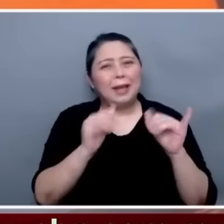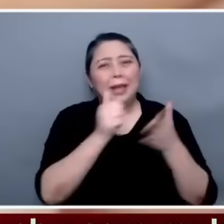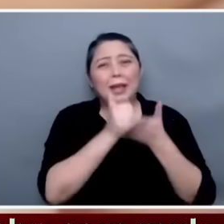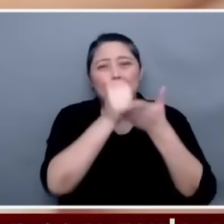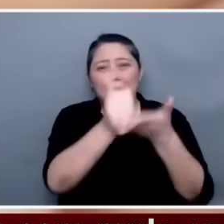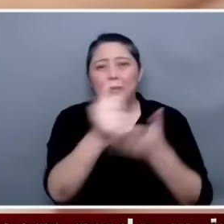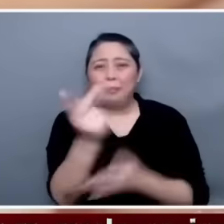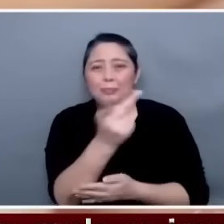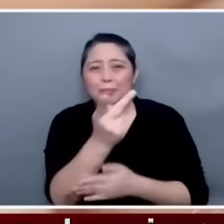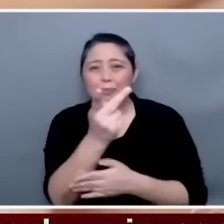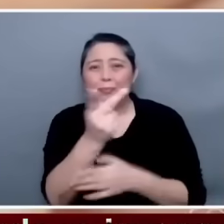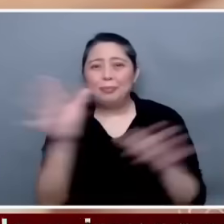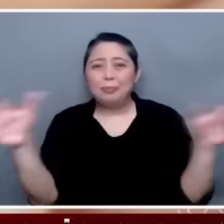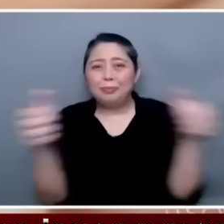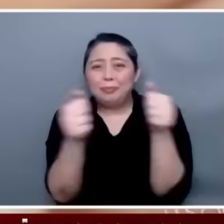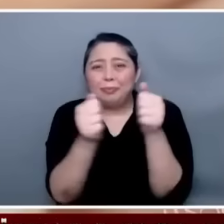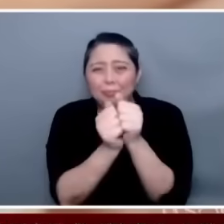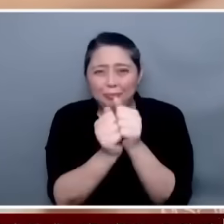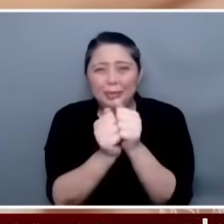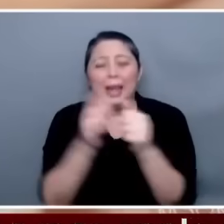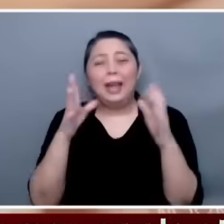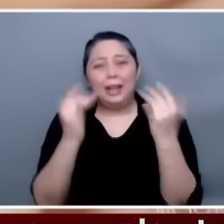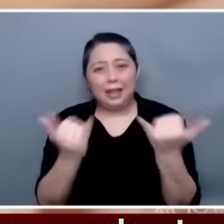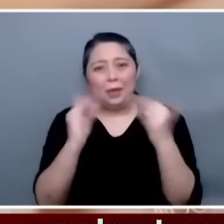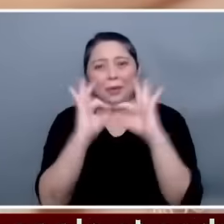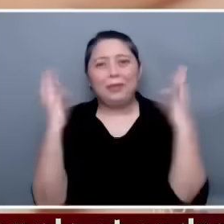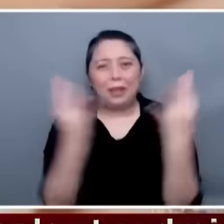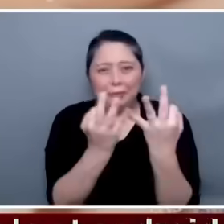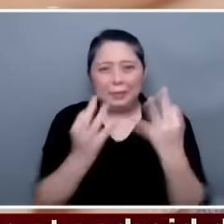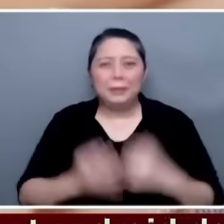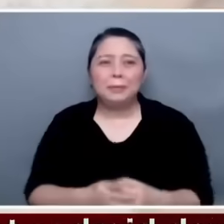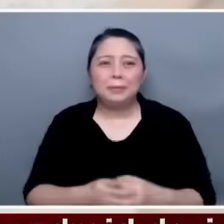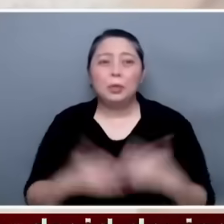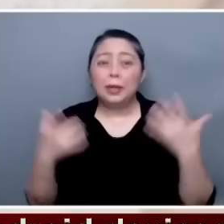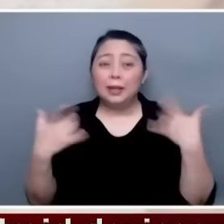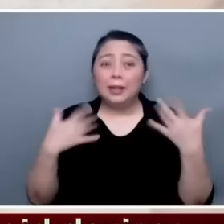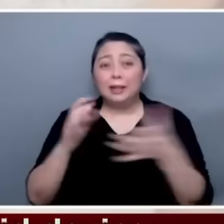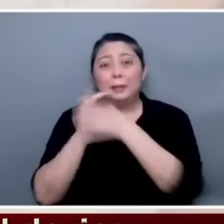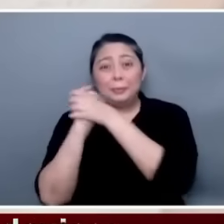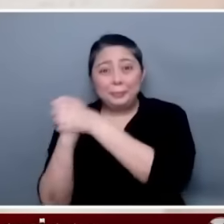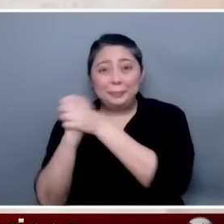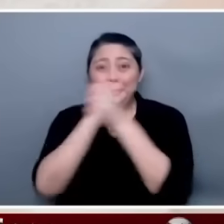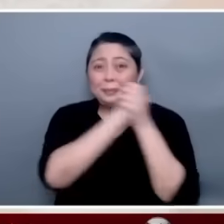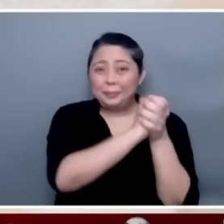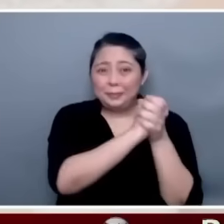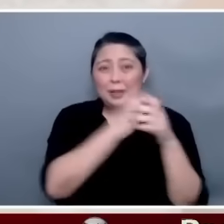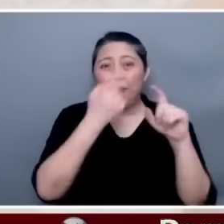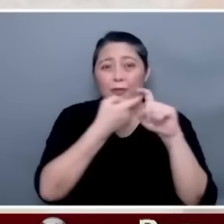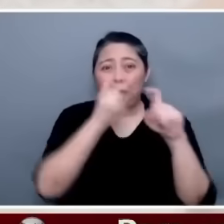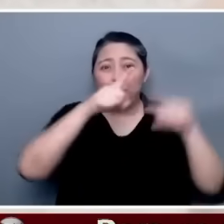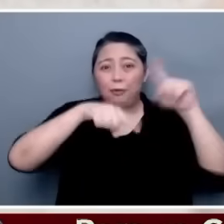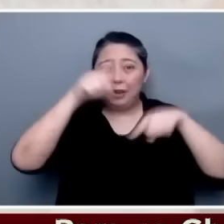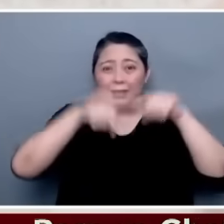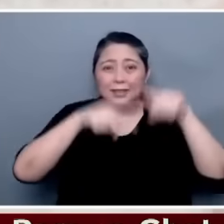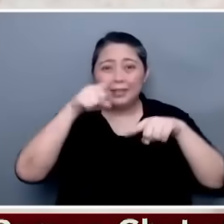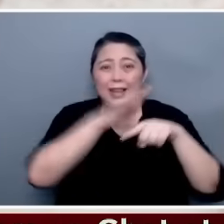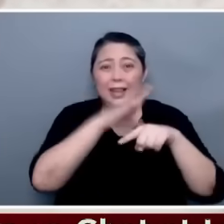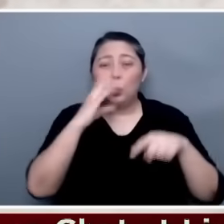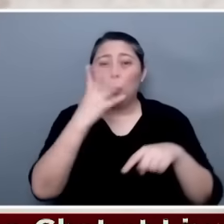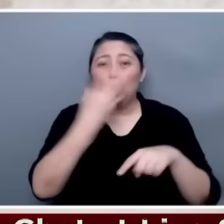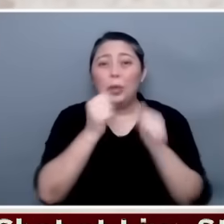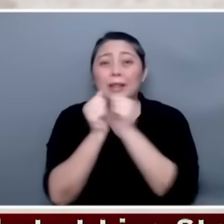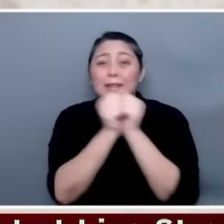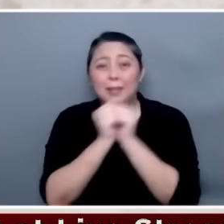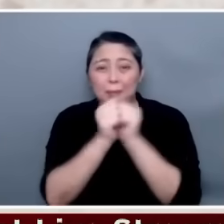Salamat po. Bumuhos ang pagbati ng kanilang mga kaibigan at katrabaho. Ayon kay Elise, si Baby Feliz ang nagbibigay linaw